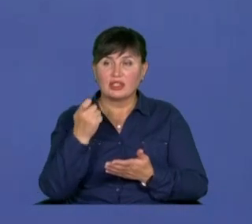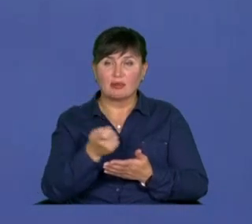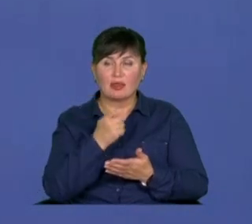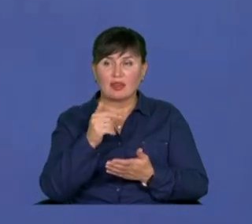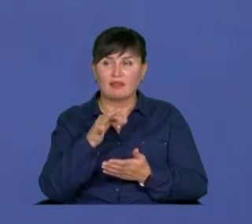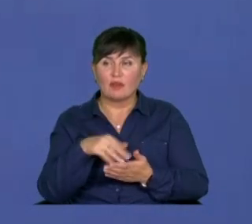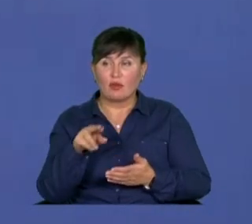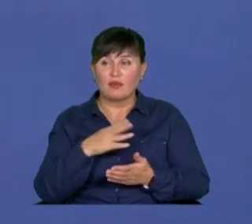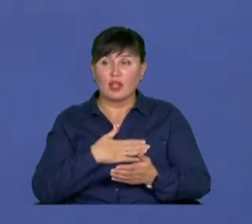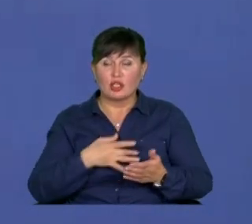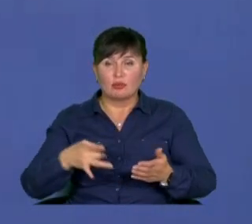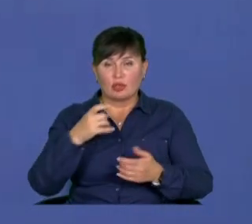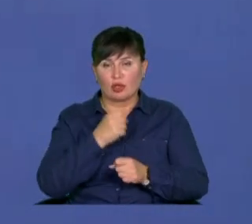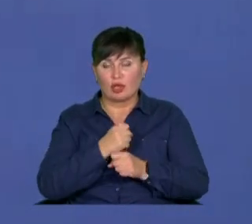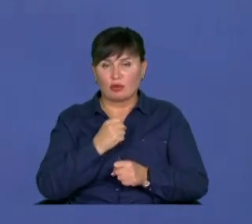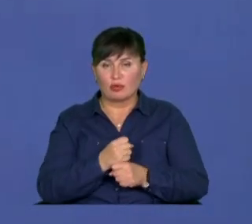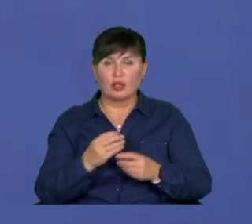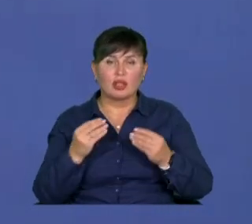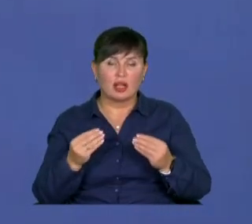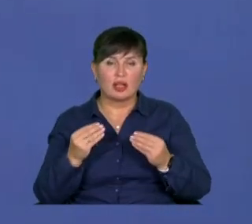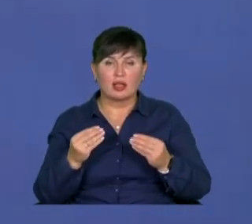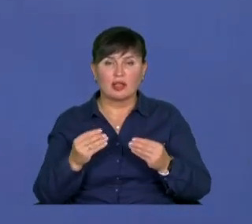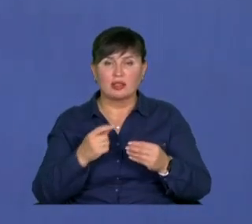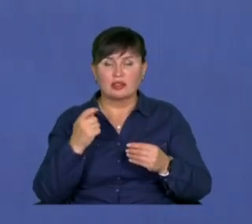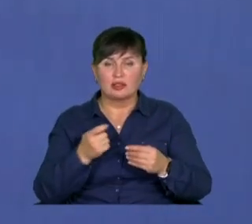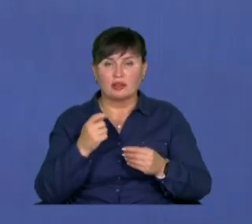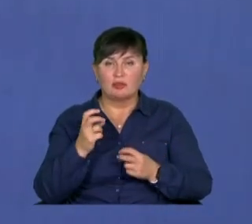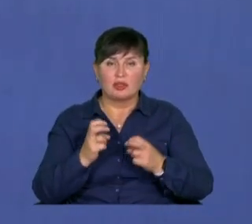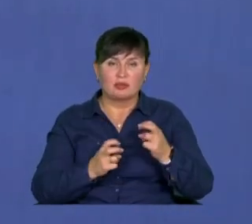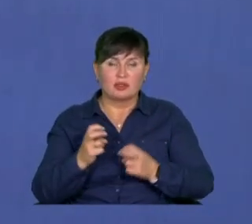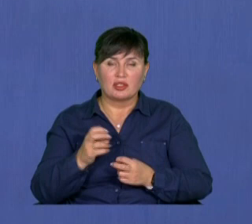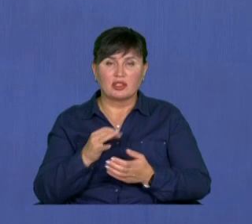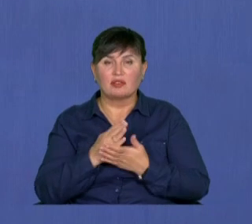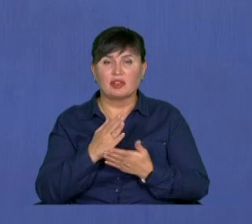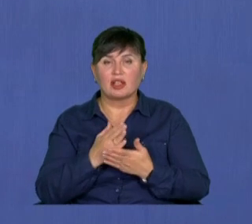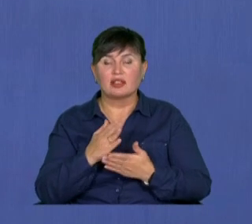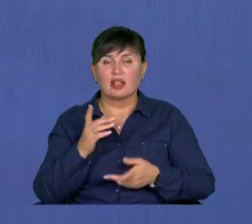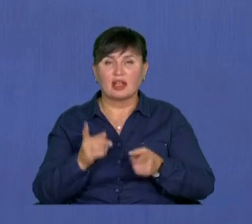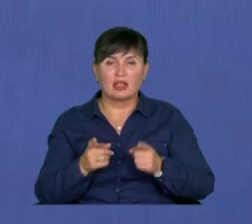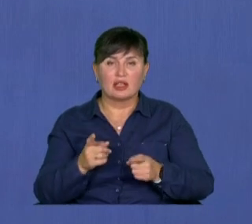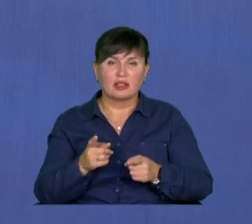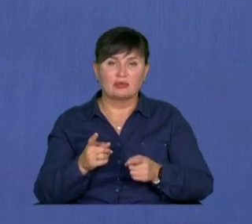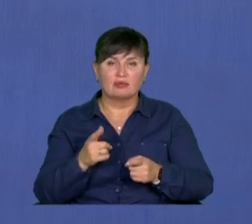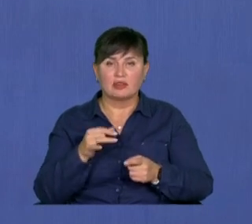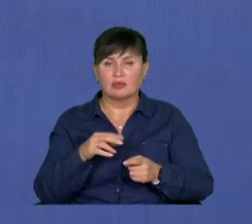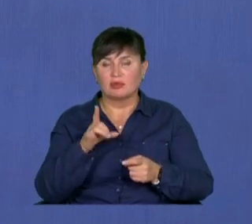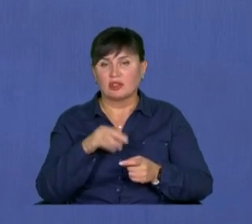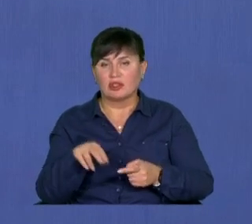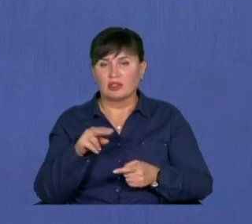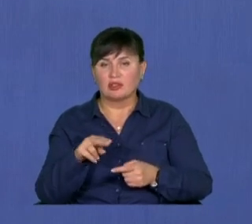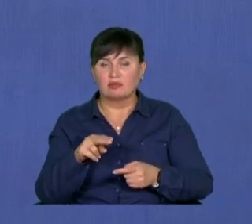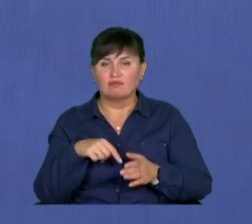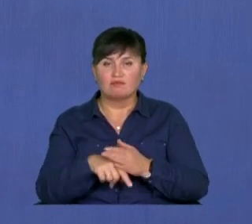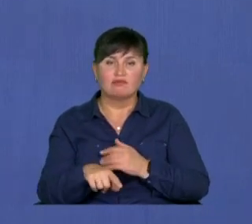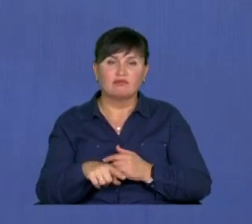фонда. В нашем регионе работает элитное семеноводческое предприятие и является оригинатором гибридов подсолнечника,